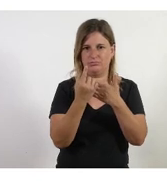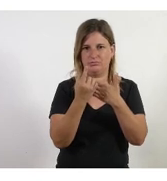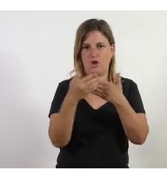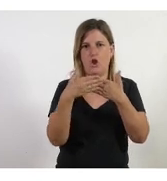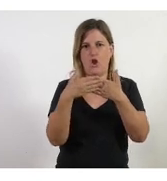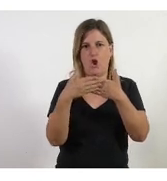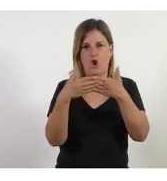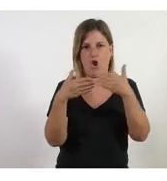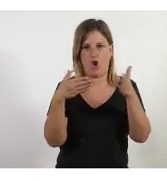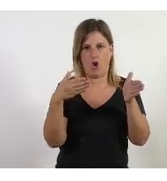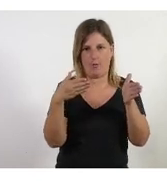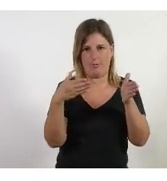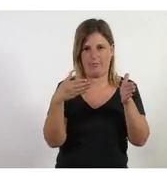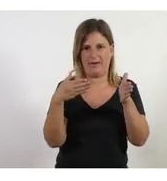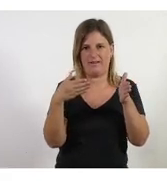L'obres.